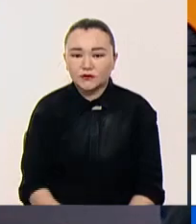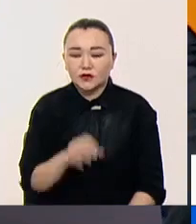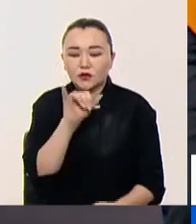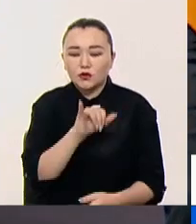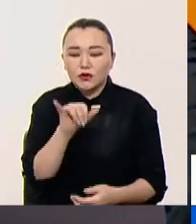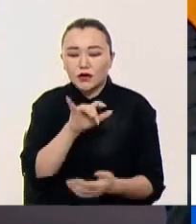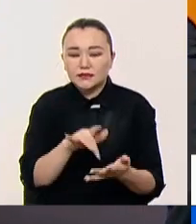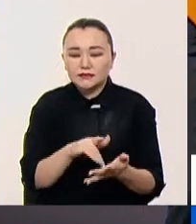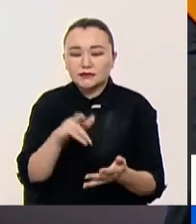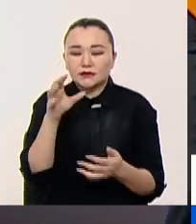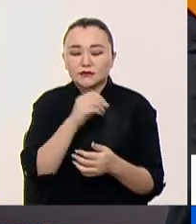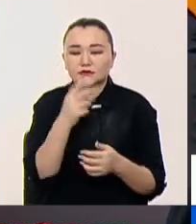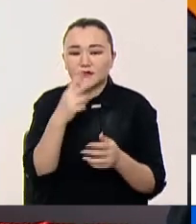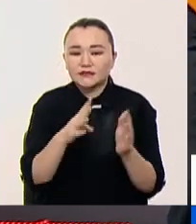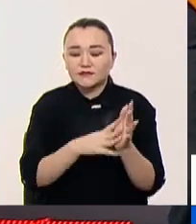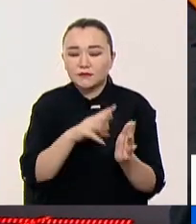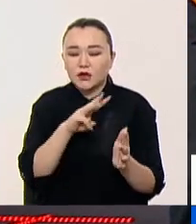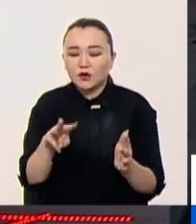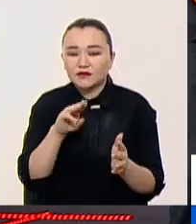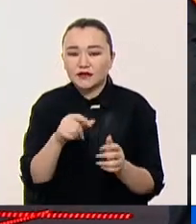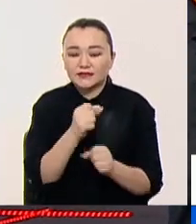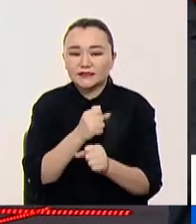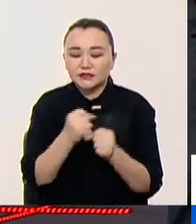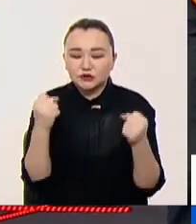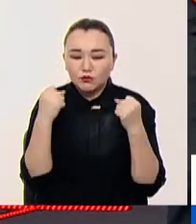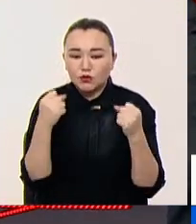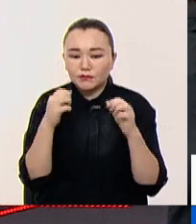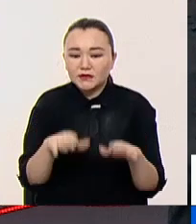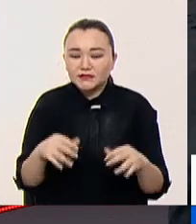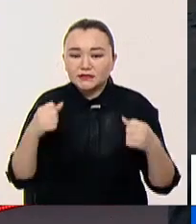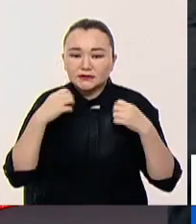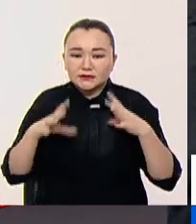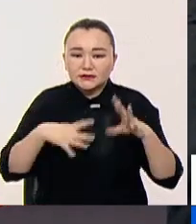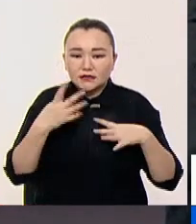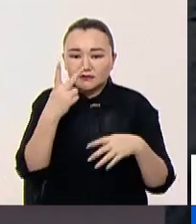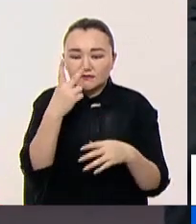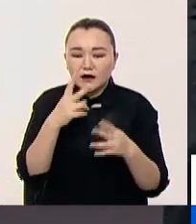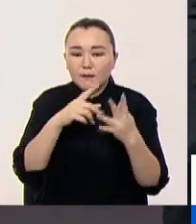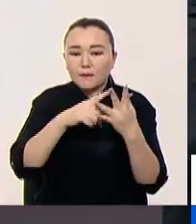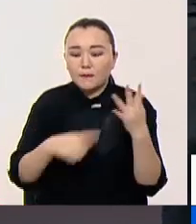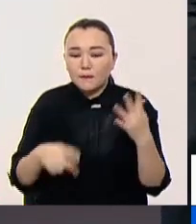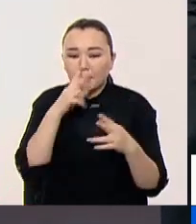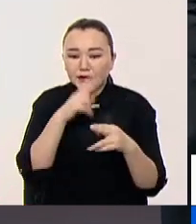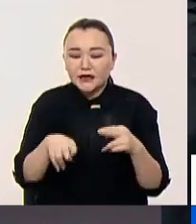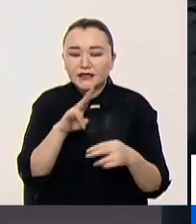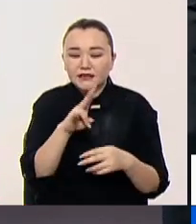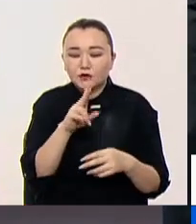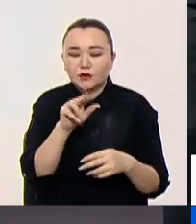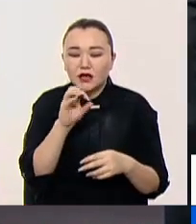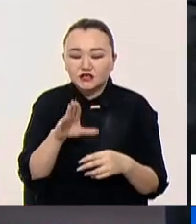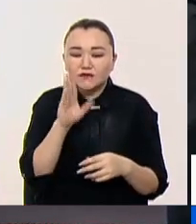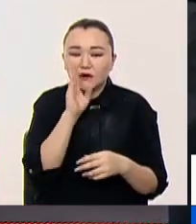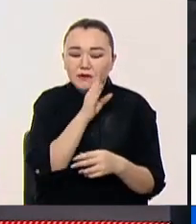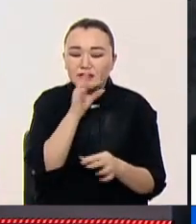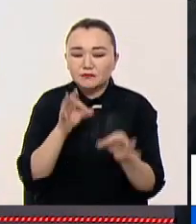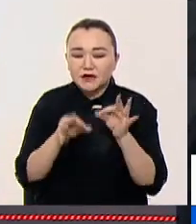Оралда бюджеттің 29 миллион теңгесіне жасалған спорт алаңында жаттығып жүріп, ек саусағынан айрылған Никита Кудряшевтің анасы